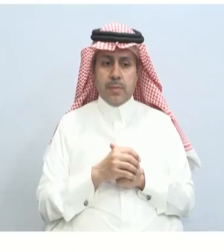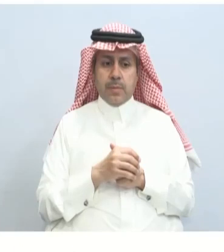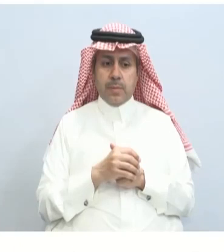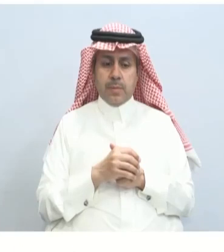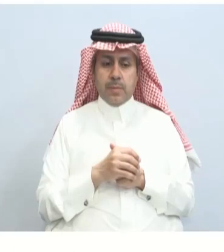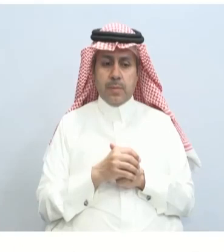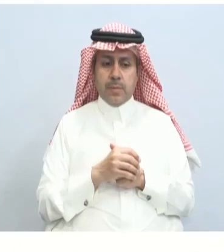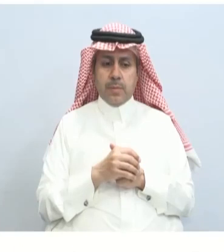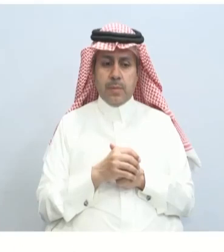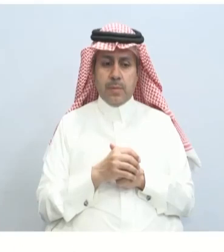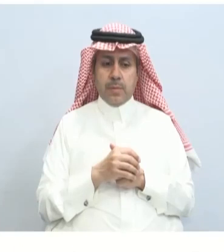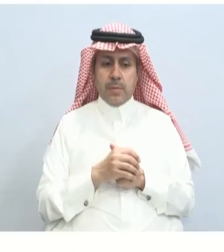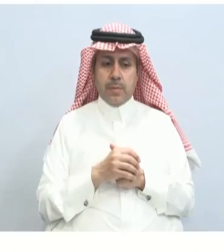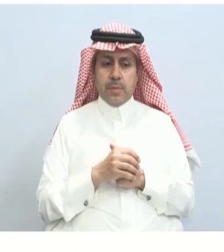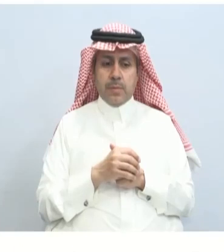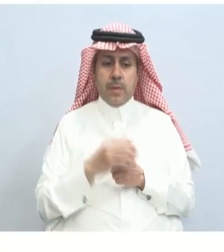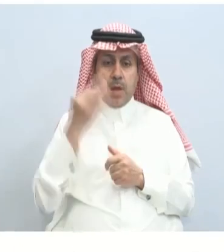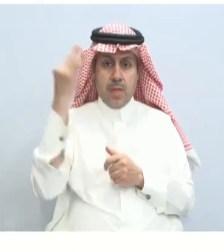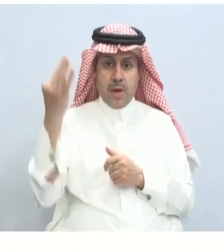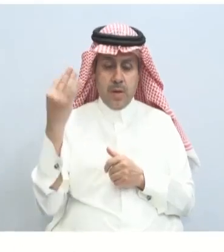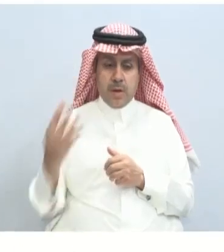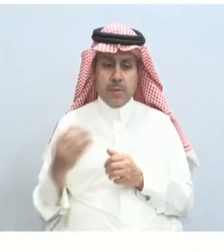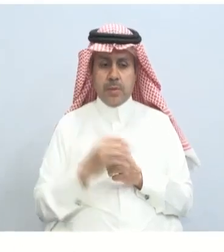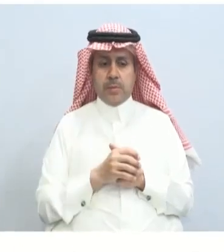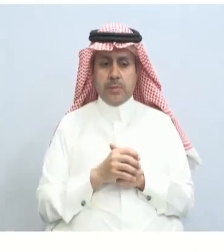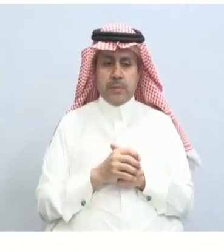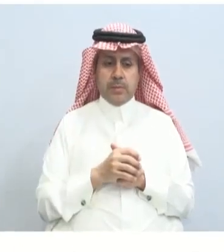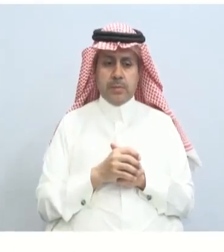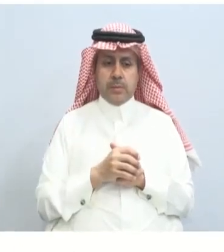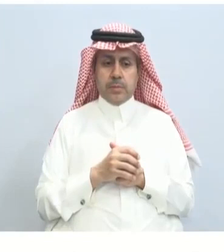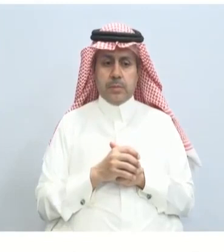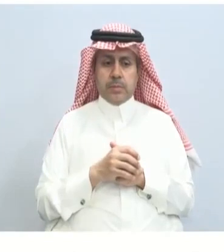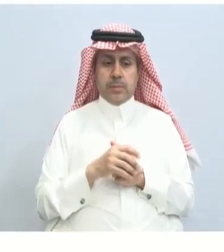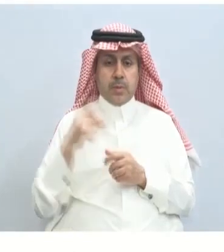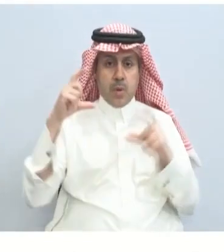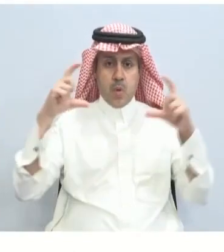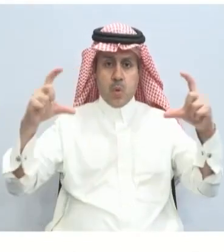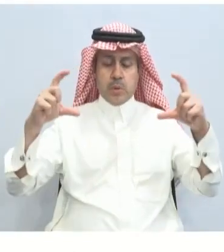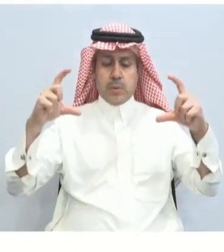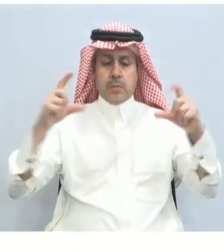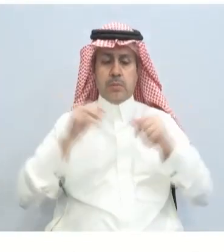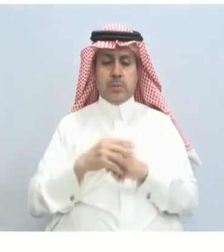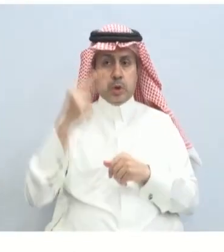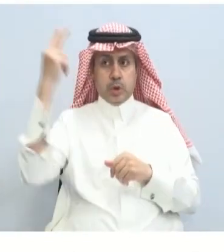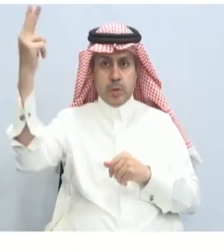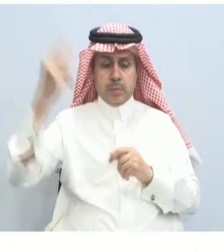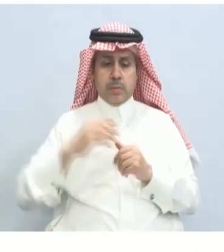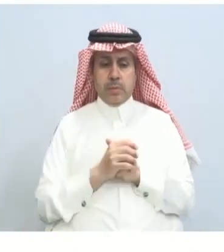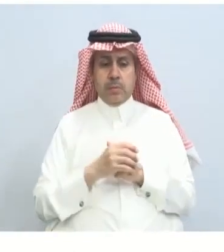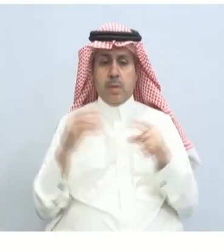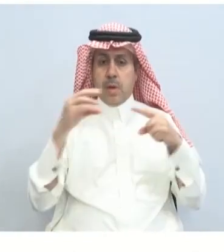قوس نفتح كسر نقول 3 على 4 نقفل القوس نحط تربيع